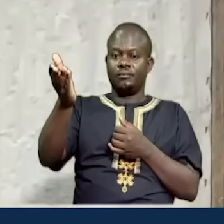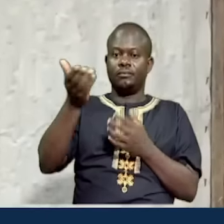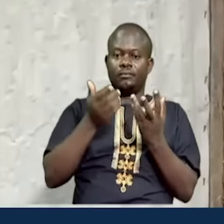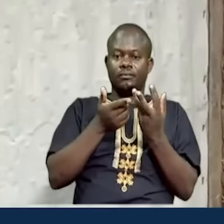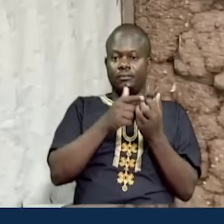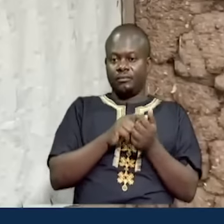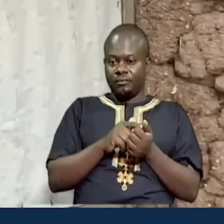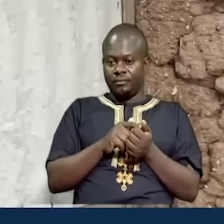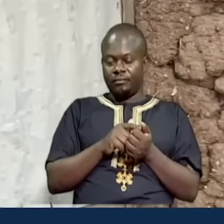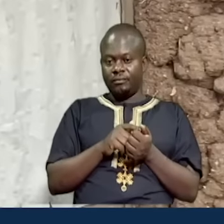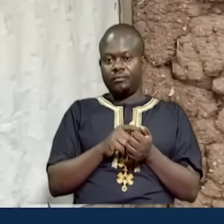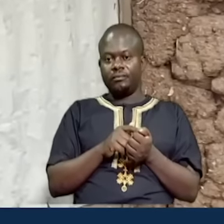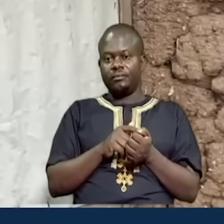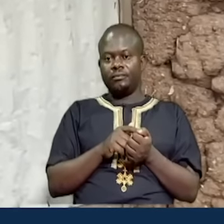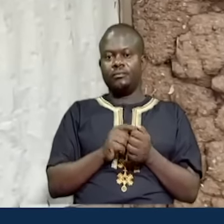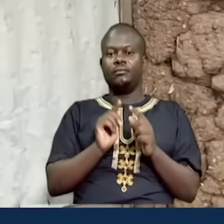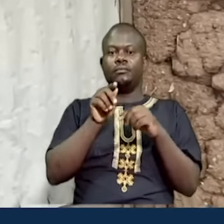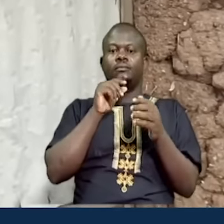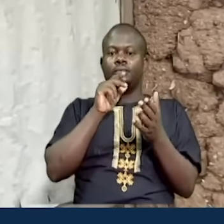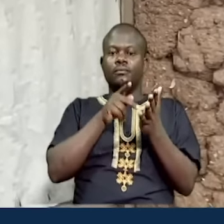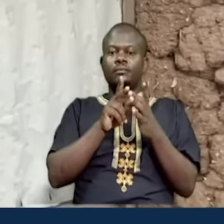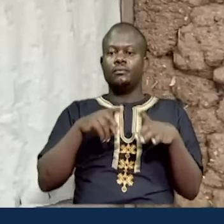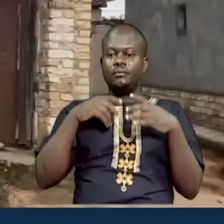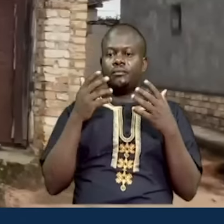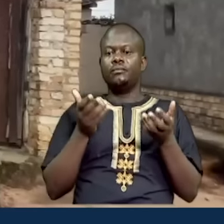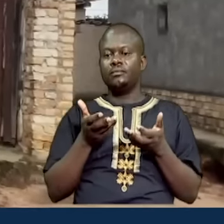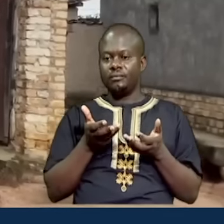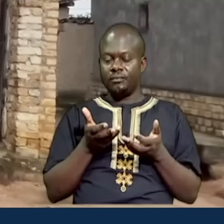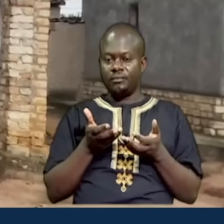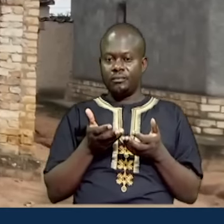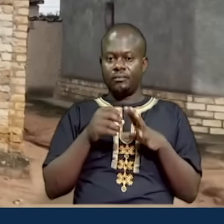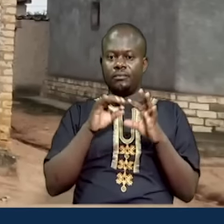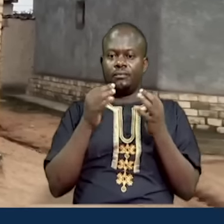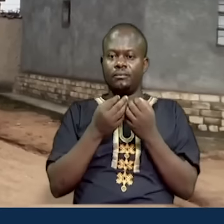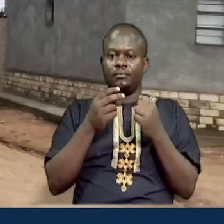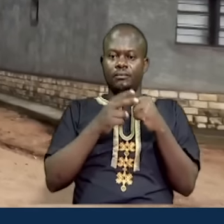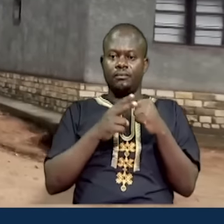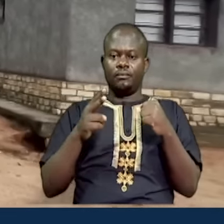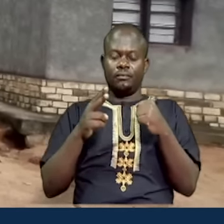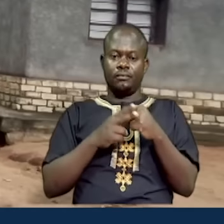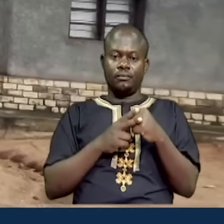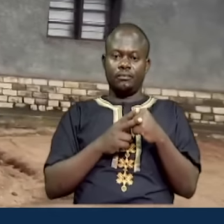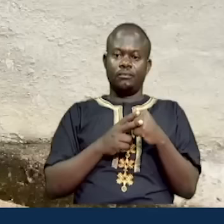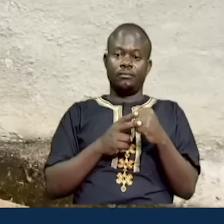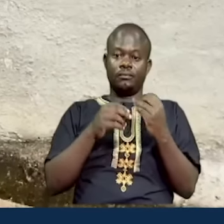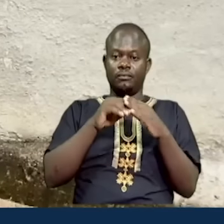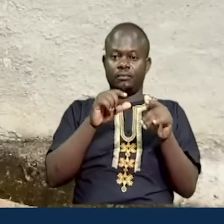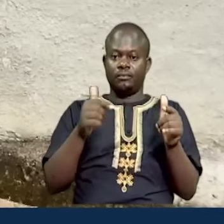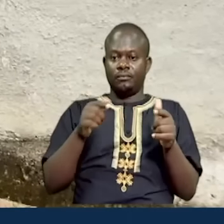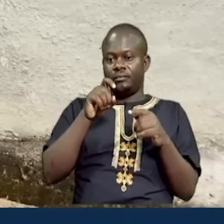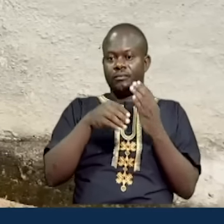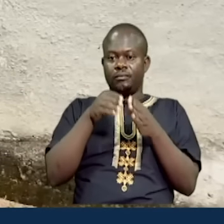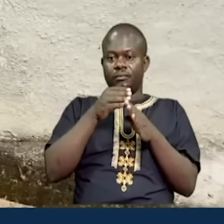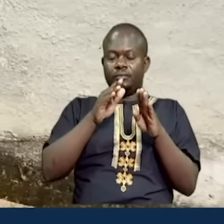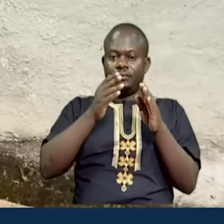turabariye wagenda batakwishyuye ukagenda ukabahiye kuba imiryango 77 ikiri kuri ubu butaka bwagenewe kubakaho